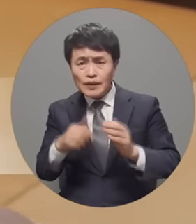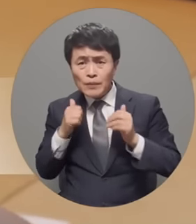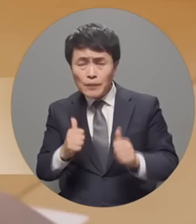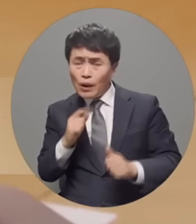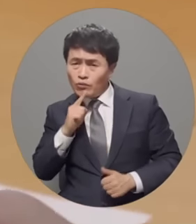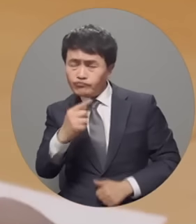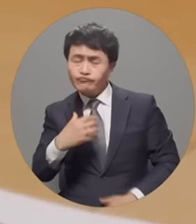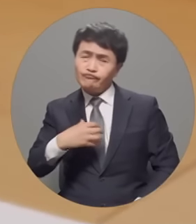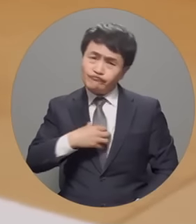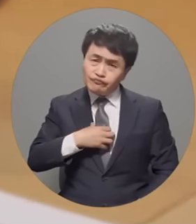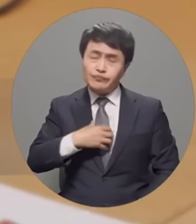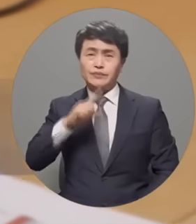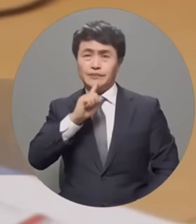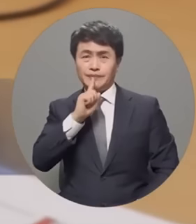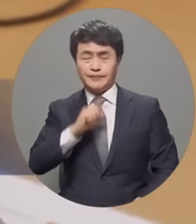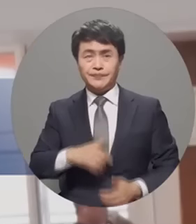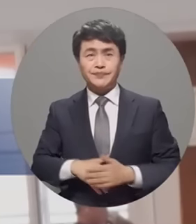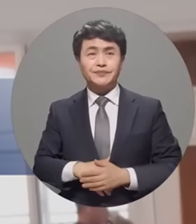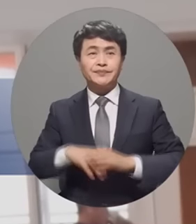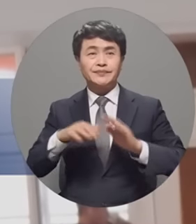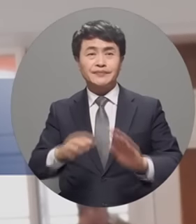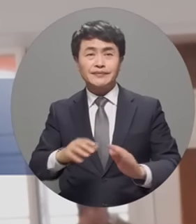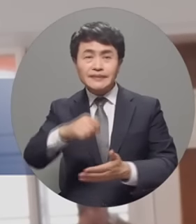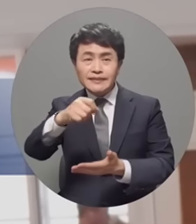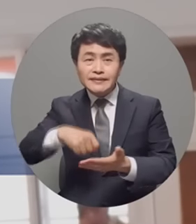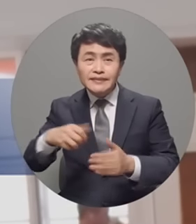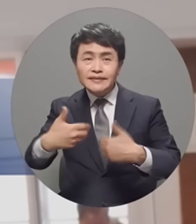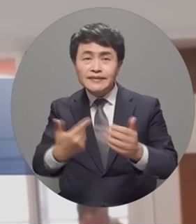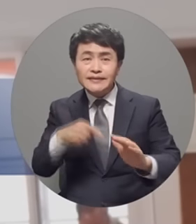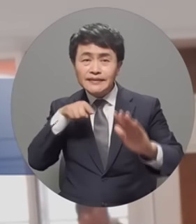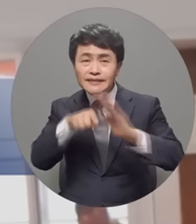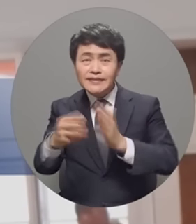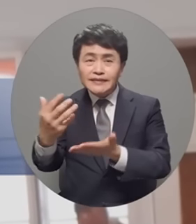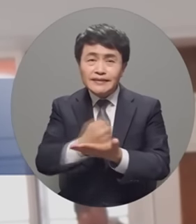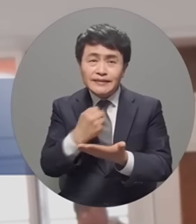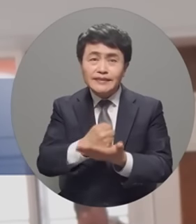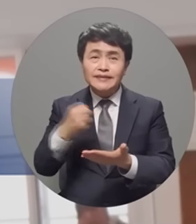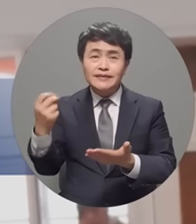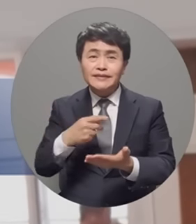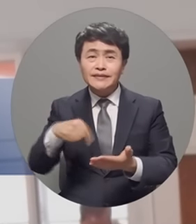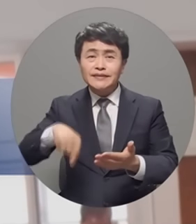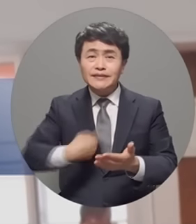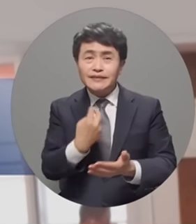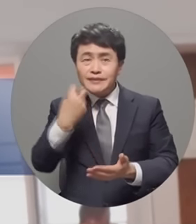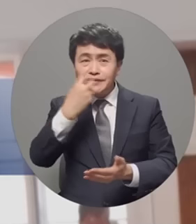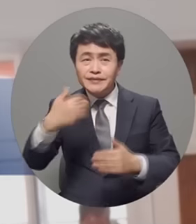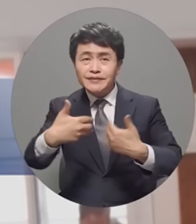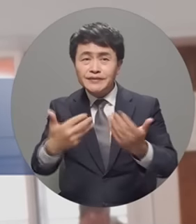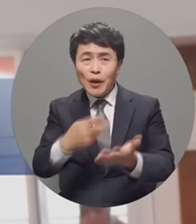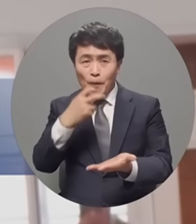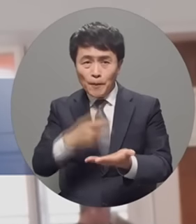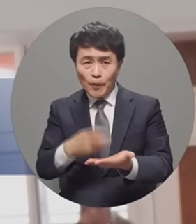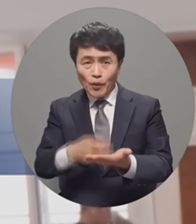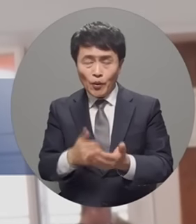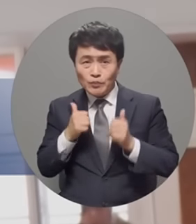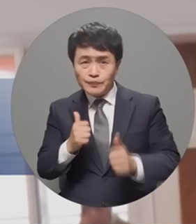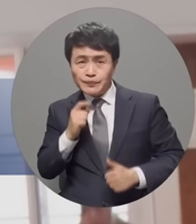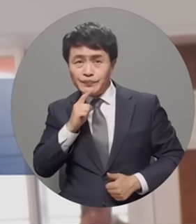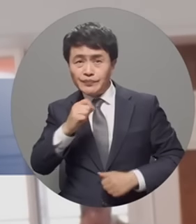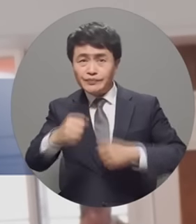우려를 나타냈습니다. Perquisitions qui ont pu être menées contre des rédactions et des journalistes qui laissent planer un vrai doute sur